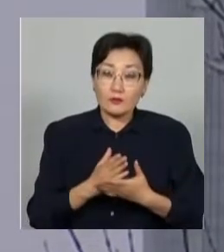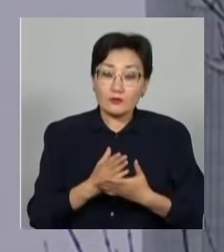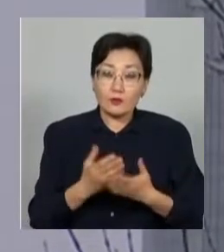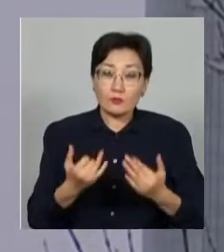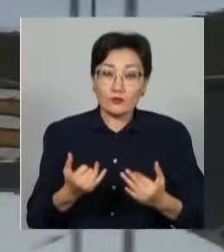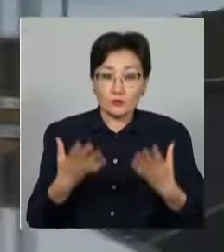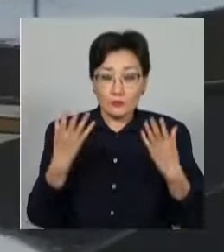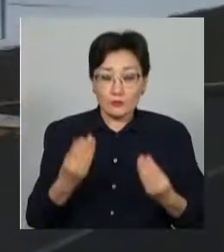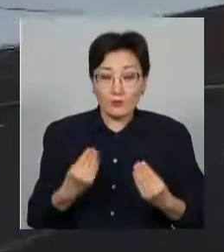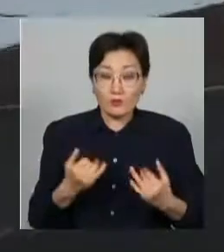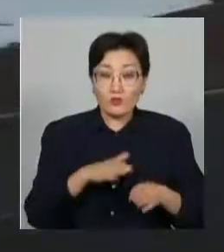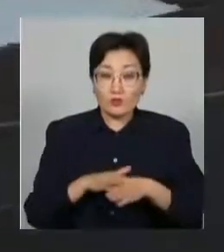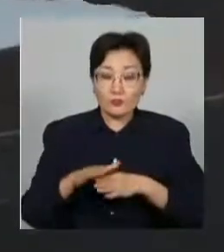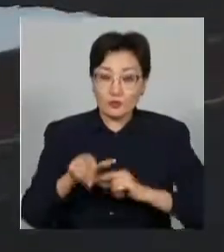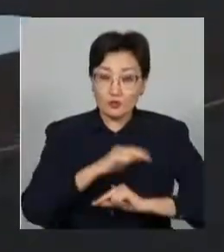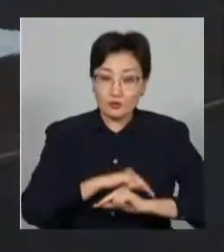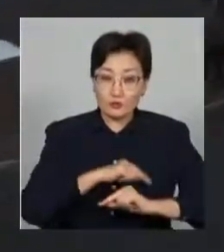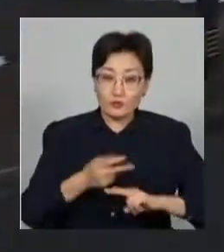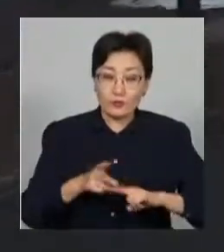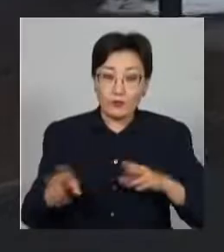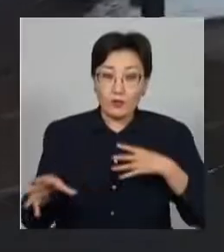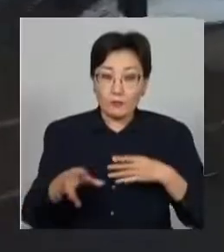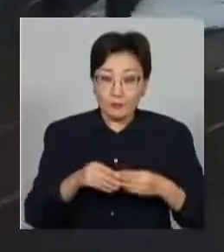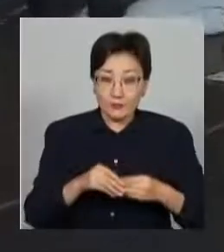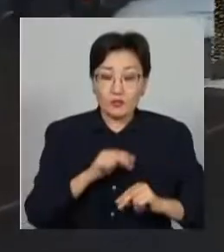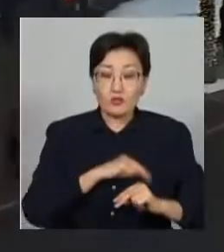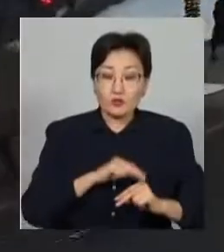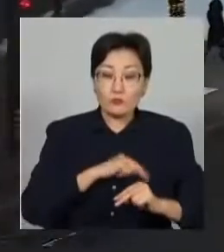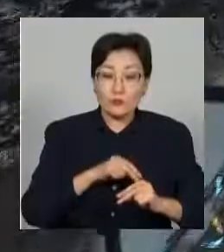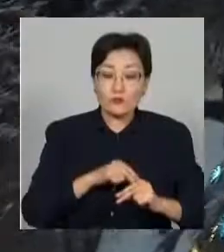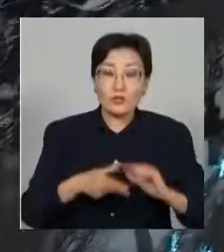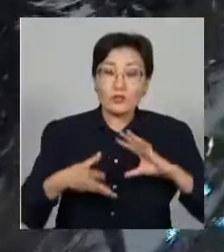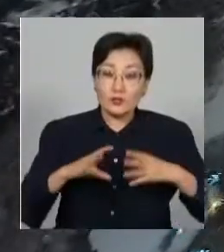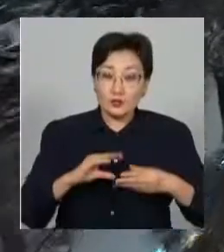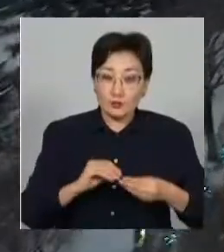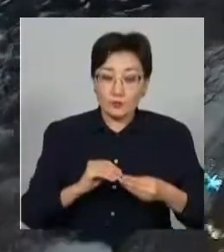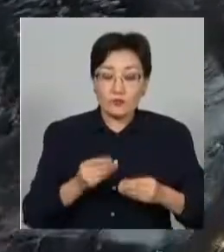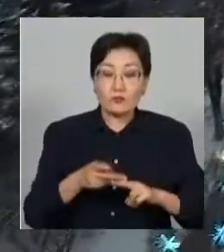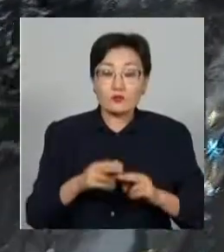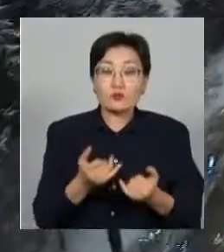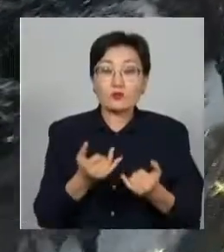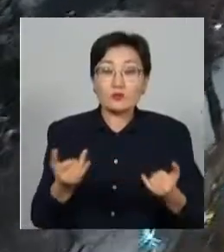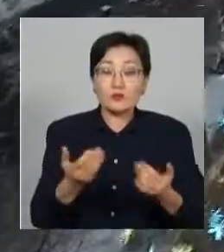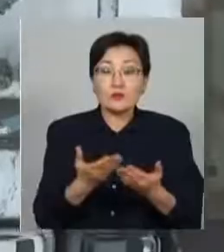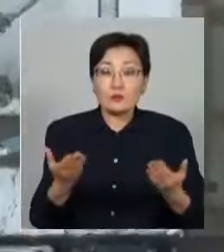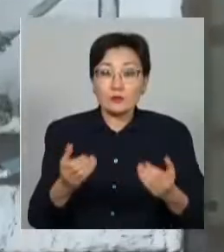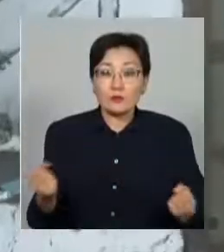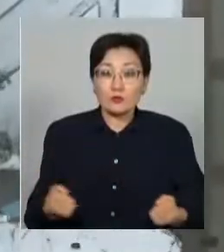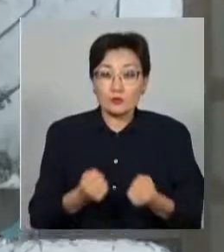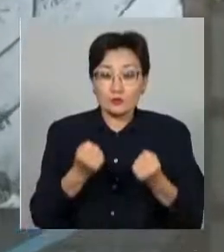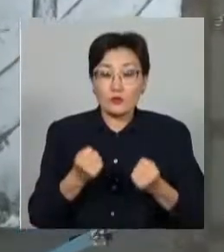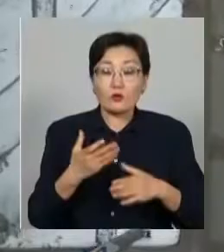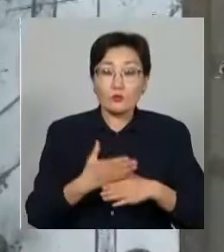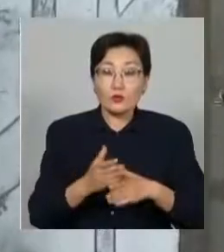тұрғын үй сынды әлеуметтік басым бағыттар қарқынды дамыған мекен. Қоғам белсенділері мен мәслихат депутаттары осысында ауқымды жұмыстарды